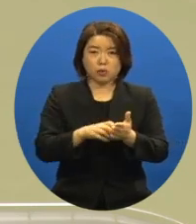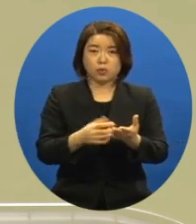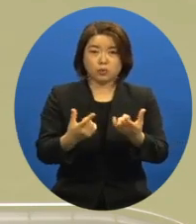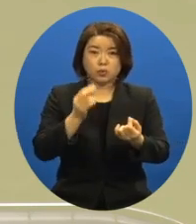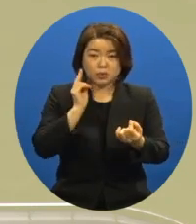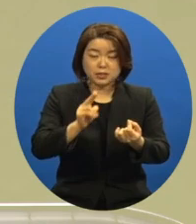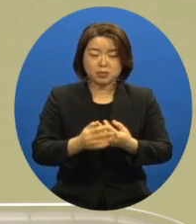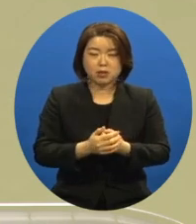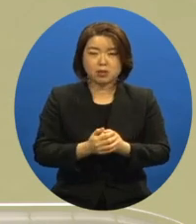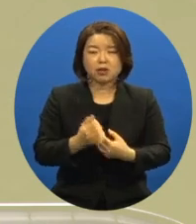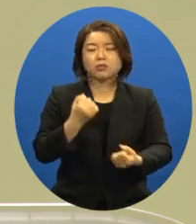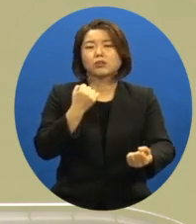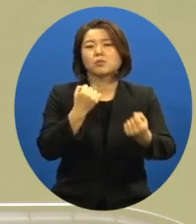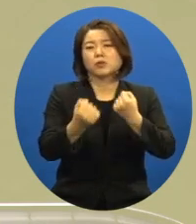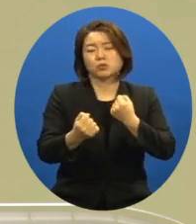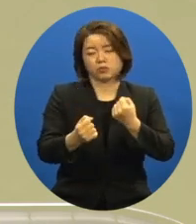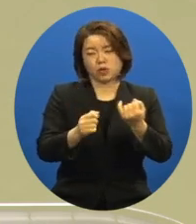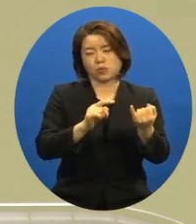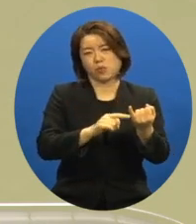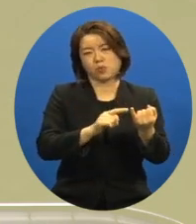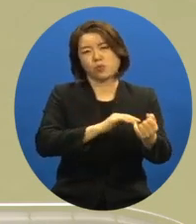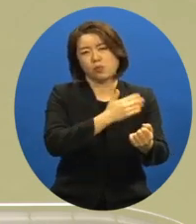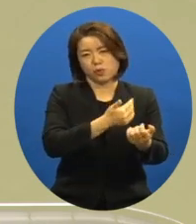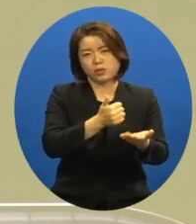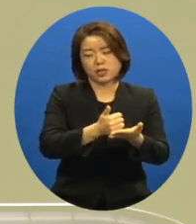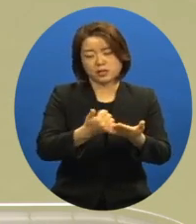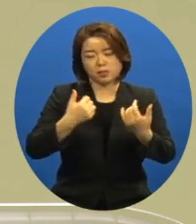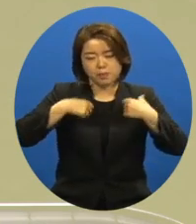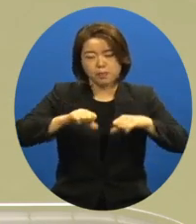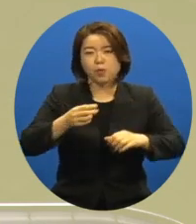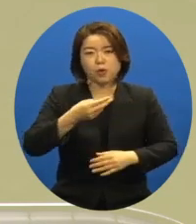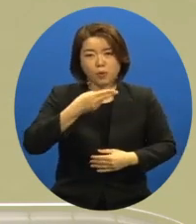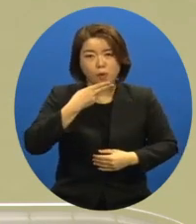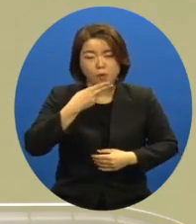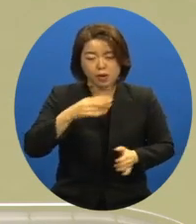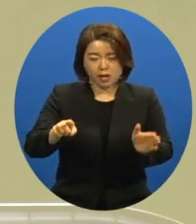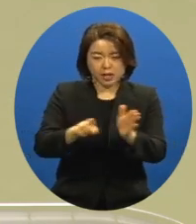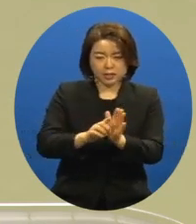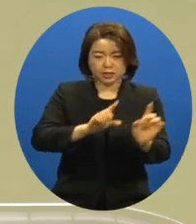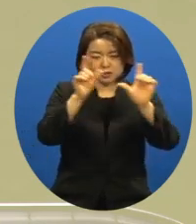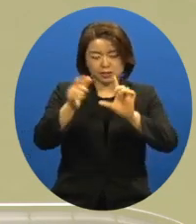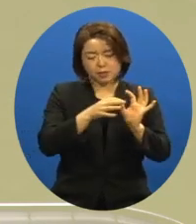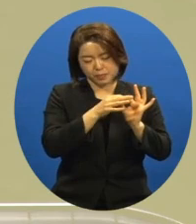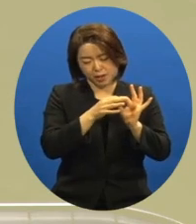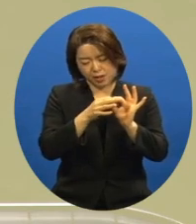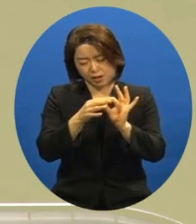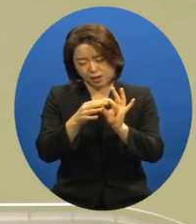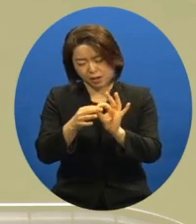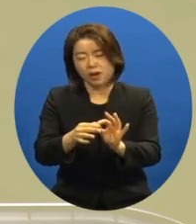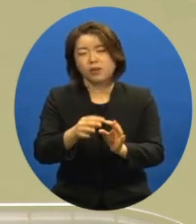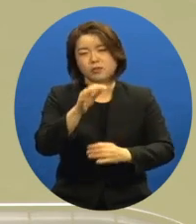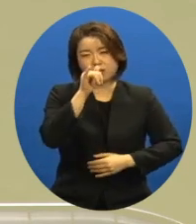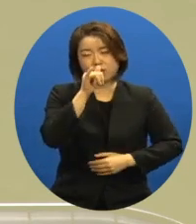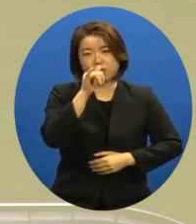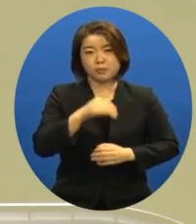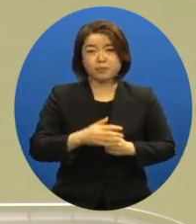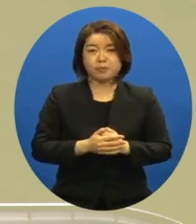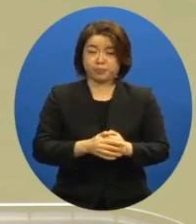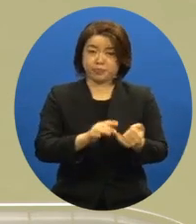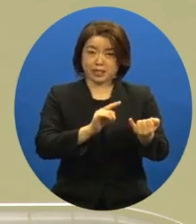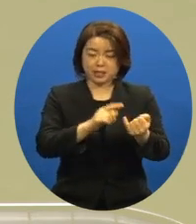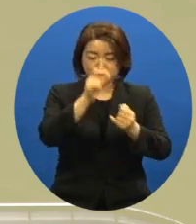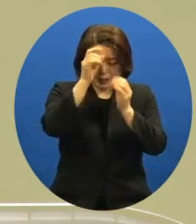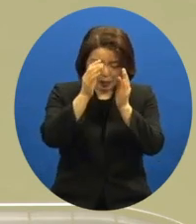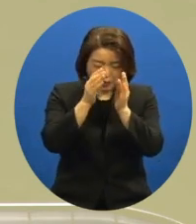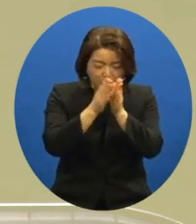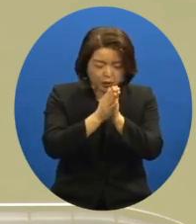그런데도 그분은 절대 포기하지 않으시고 신앙생활을 꾸준히 하셨습니다. 그분이 한번